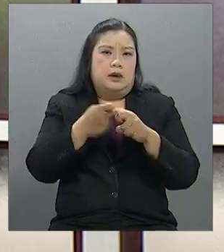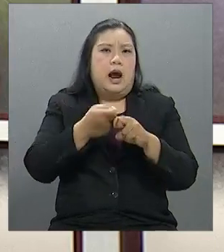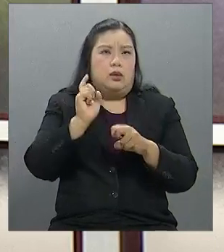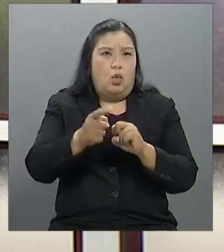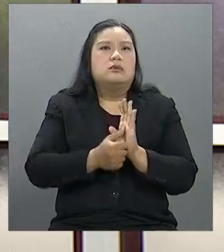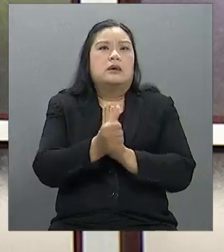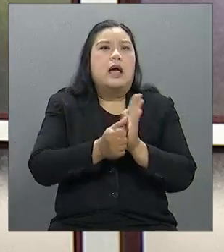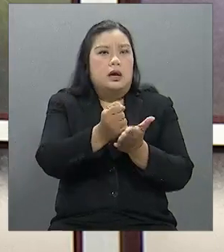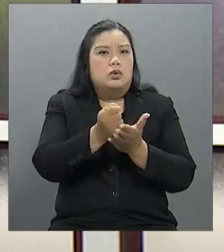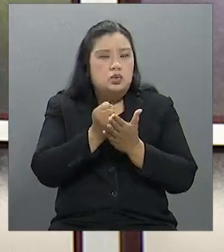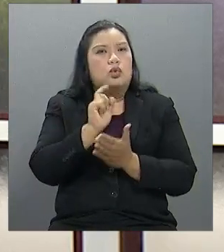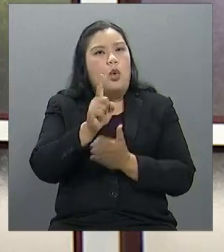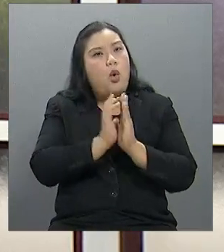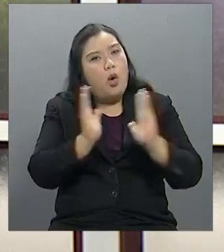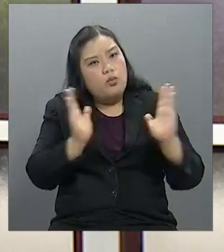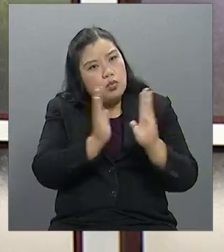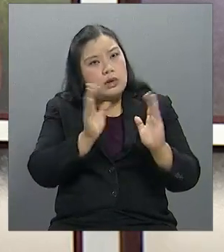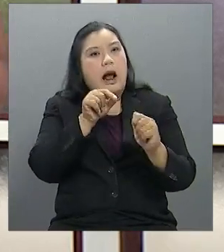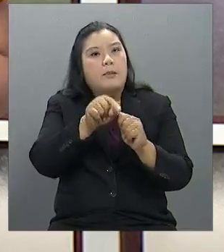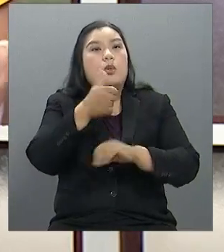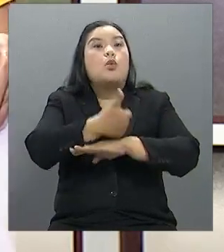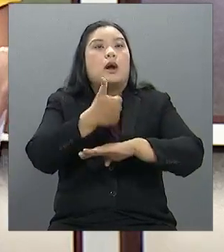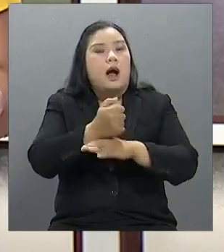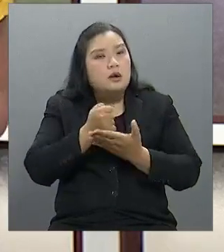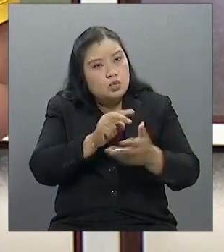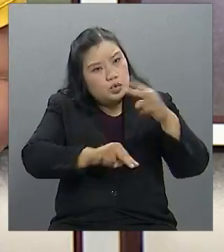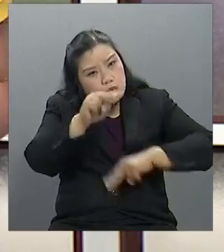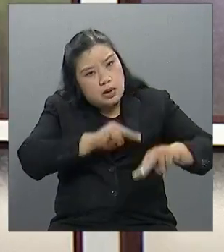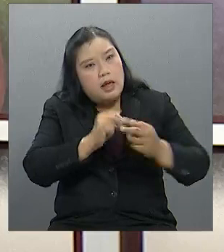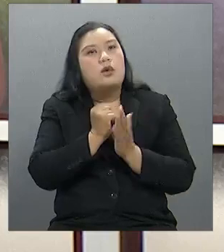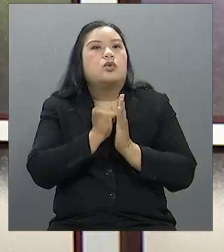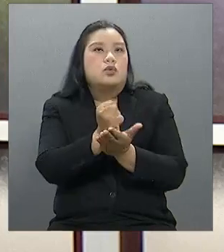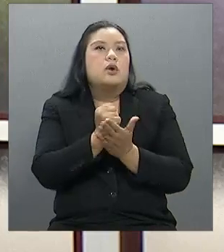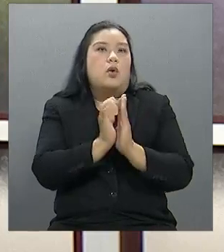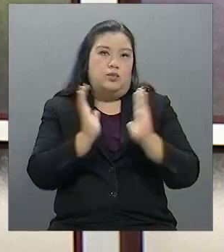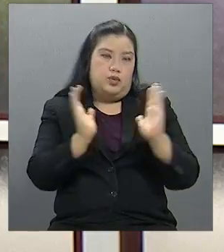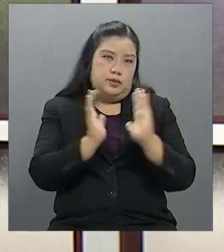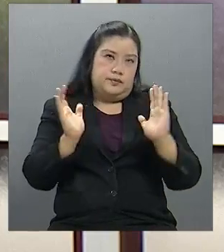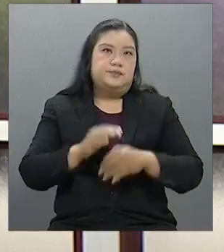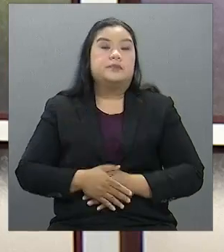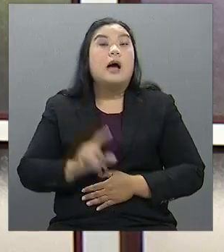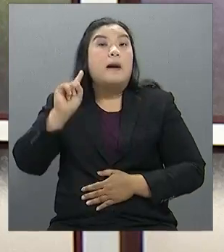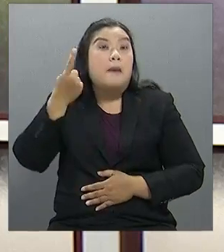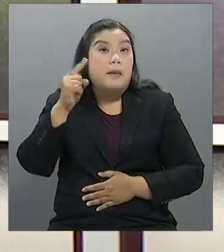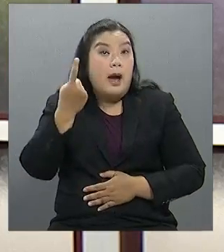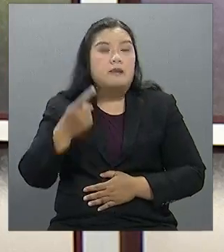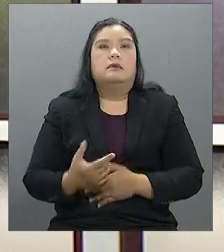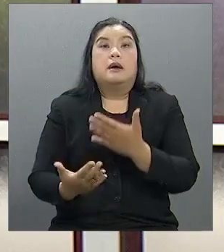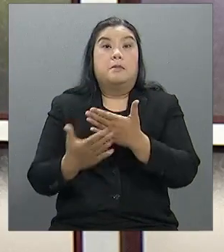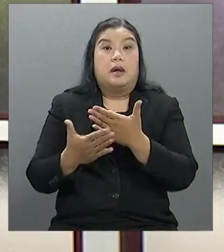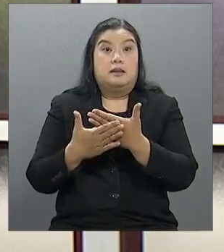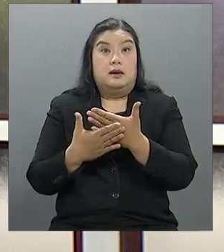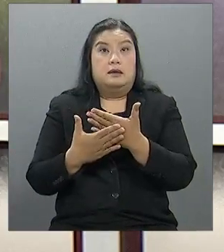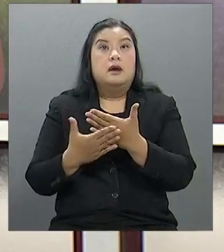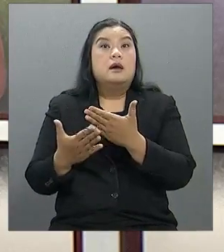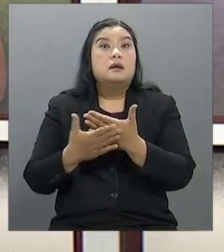นะคะที่ลงไปดูความเดือดร้อนให้กับชาวบ้านนะคะเอาป้ายต่อไปมาเตือนภัยเรื่องการขับขี่กันหน่อยค่ะช่ว